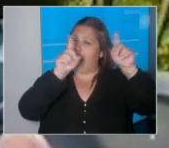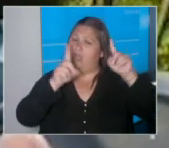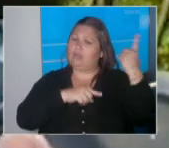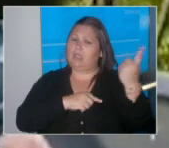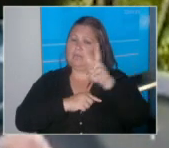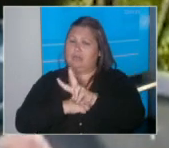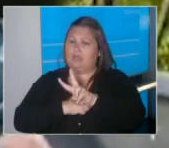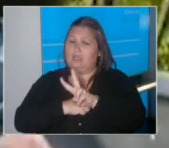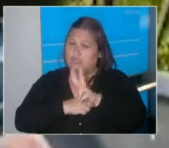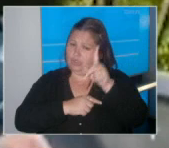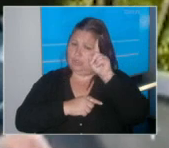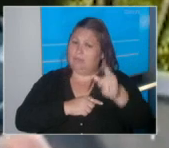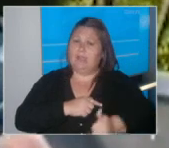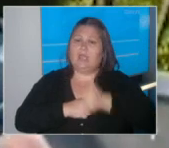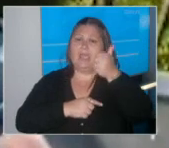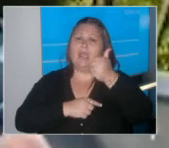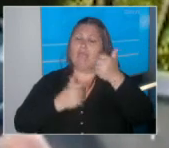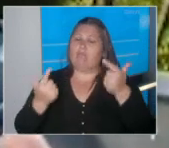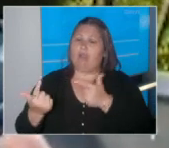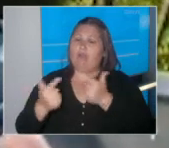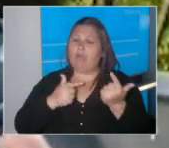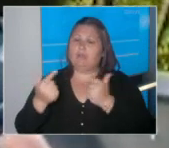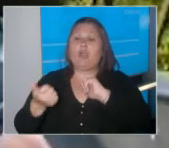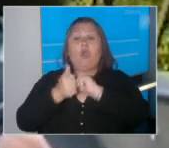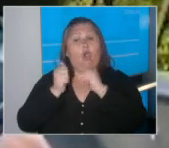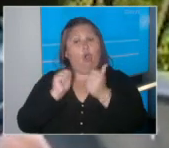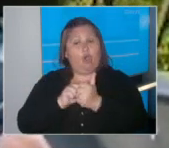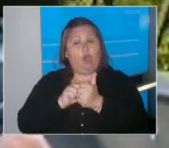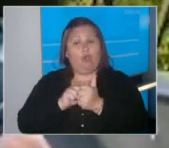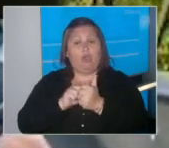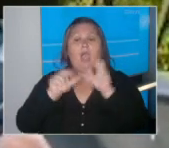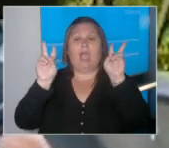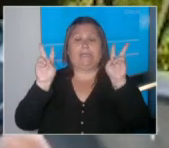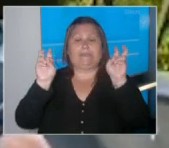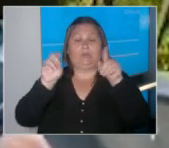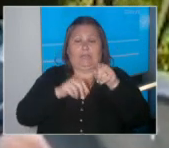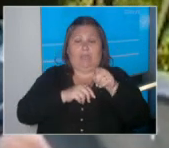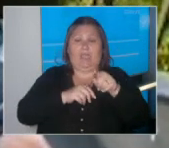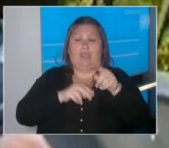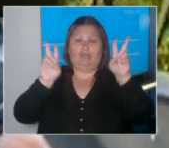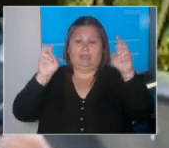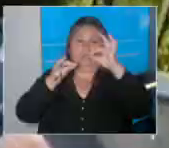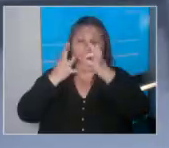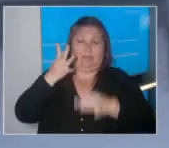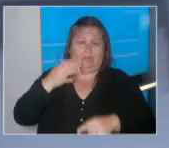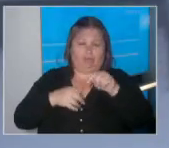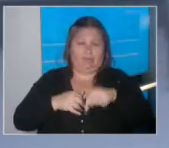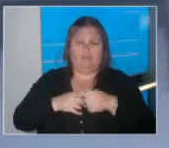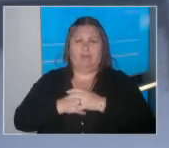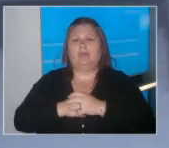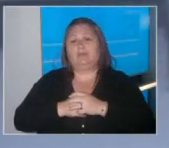מהשני, שיודעים לנהל מחלוקת, או הציטוטים האלה שציטטתי פה?